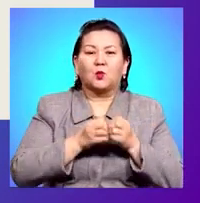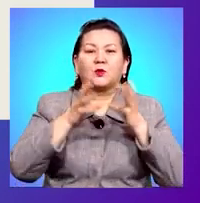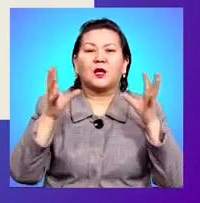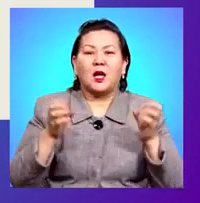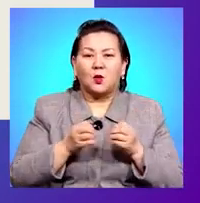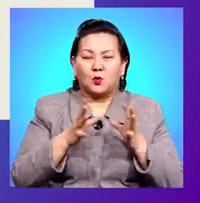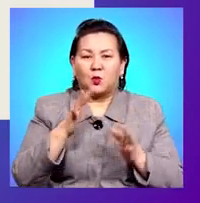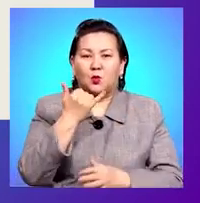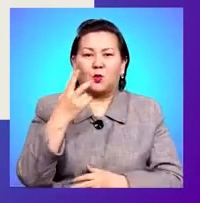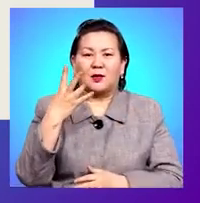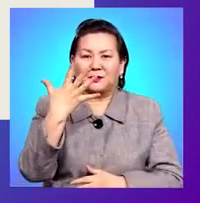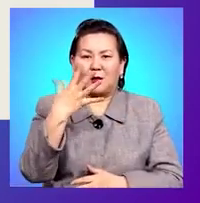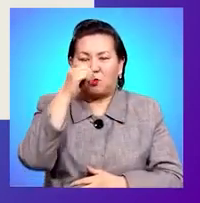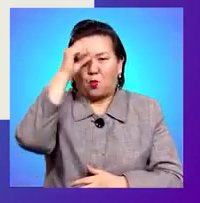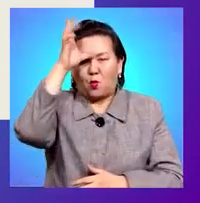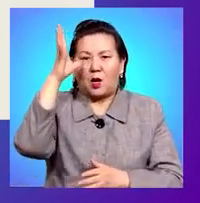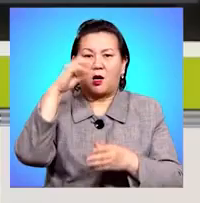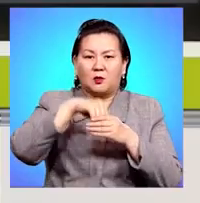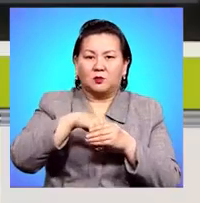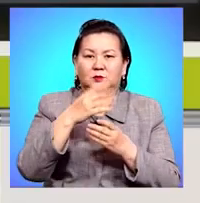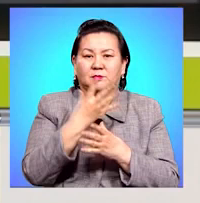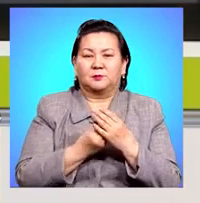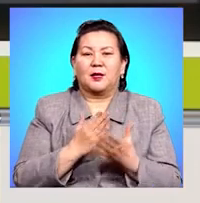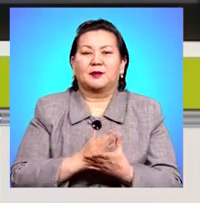гэсэн 5 ухаан багтаж ордог юм байна.